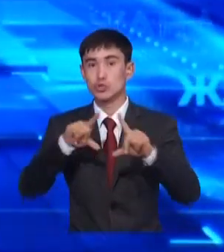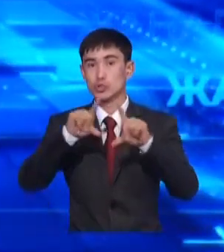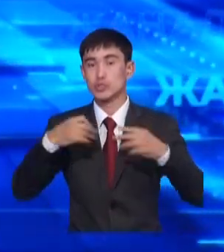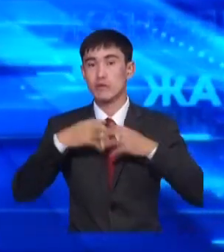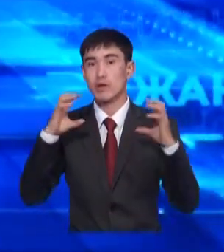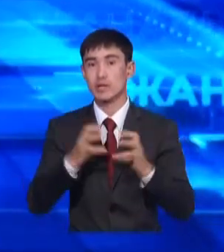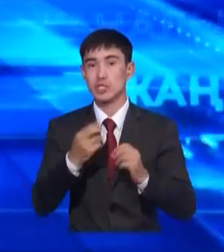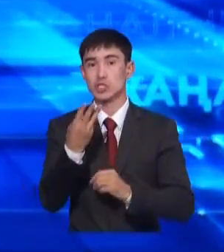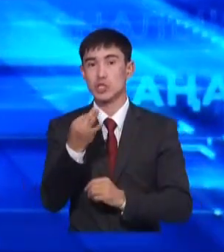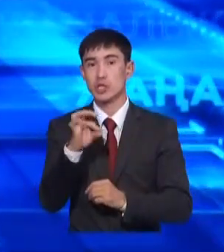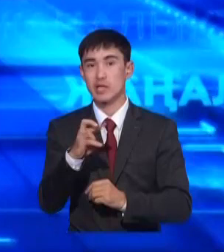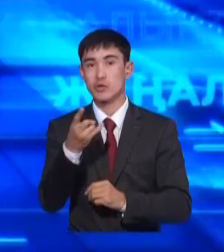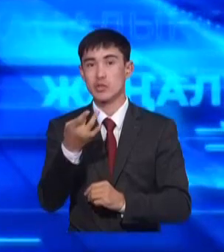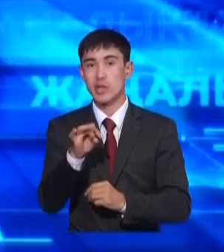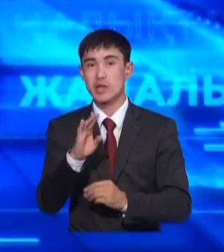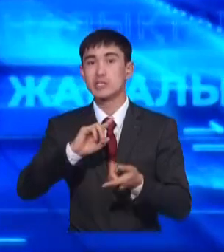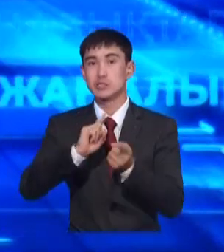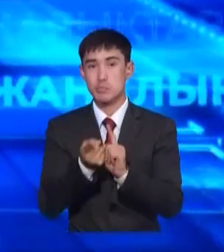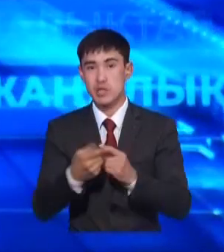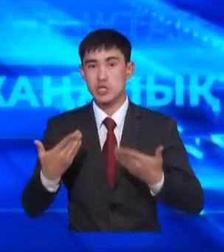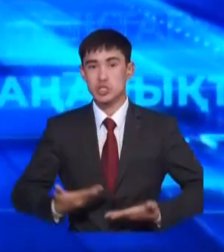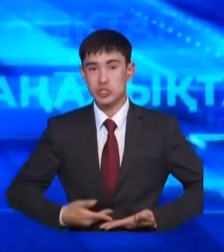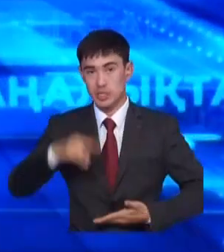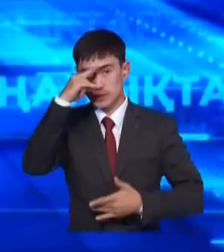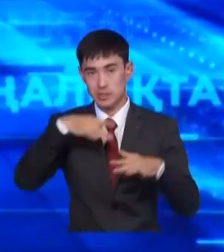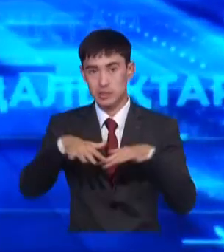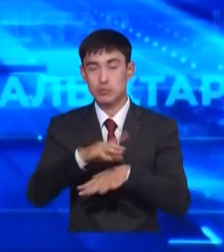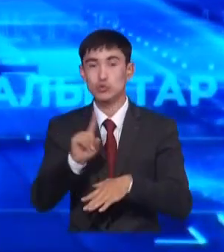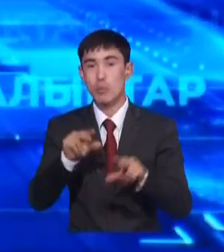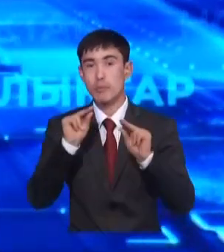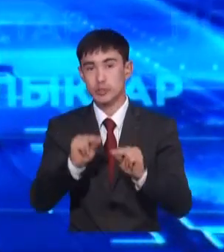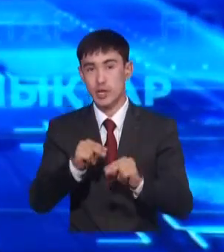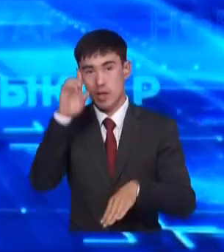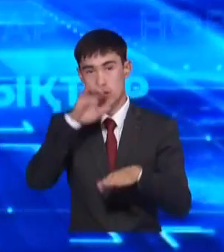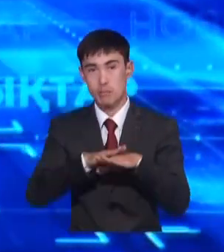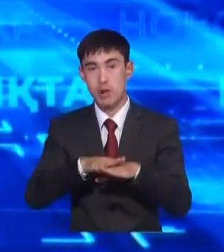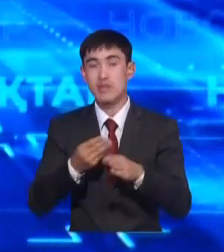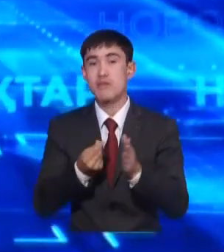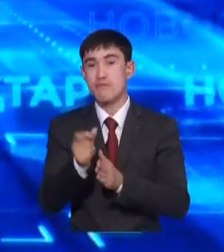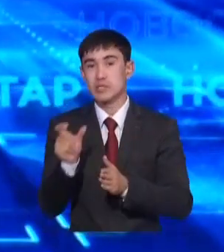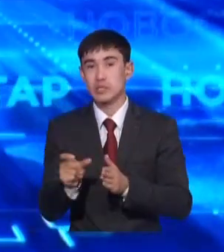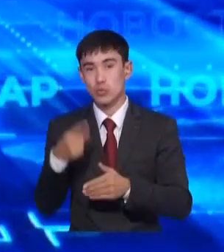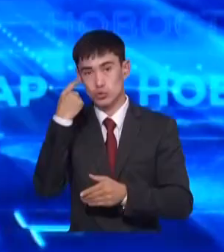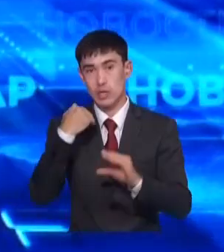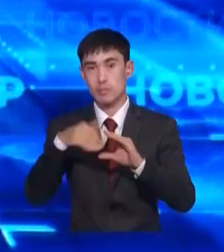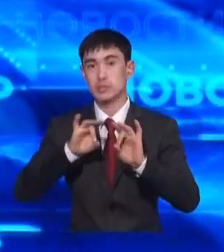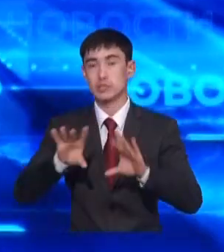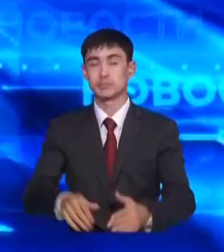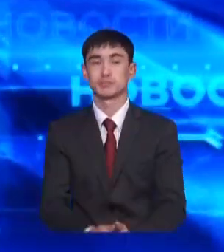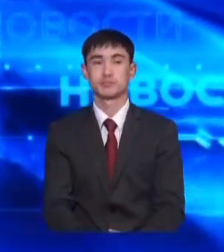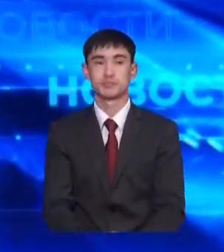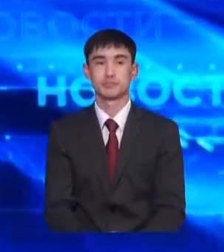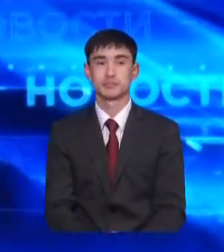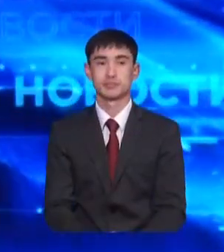учреждение здравоохранения Шинлайн Хюнде изменит жизнь казахстанцев, что обещают акимат и инвесторы, узнаем в материале в